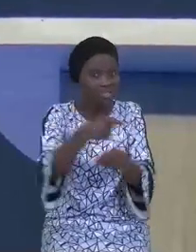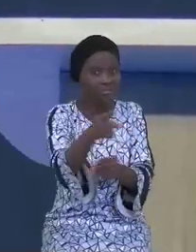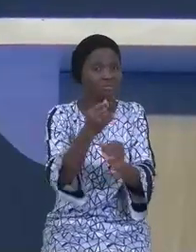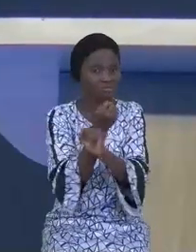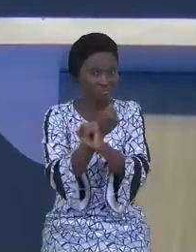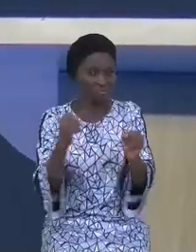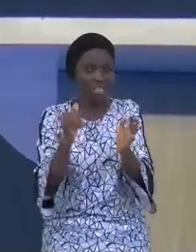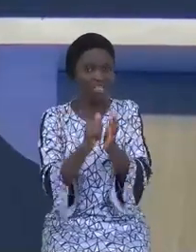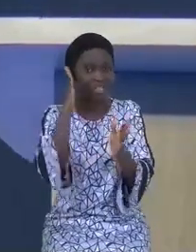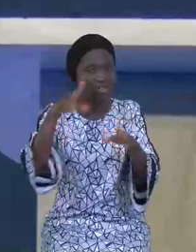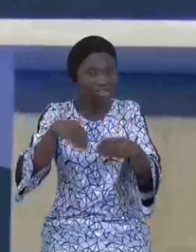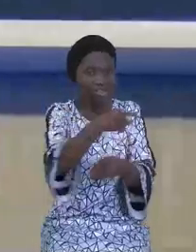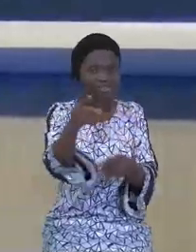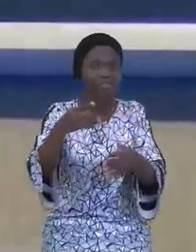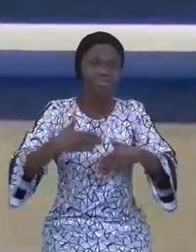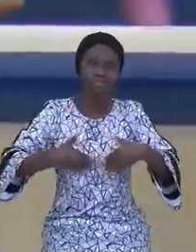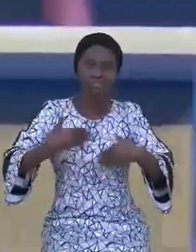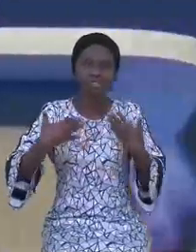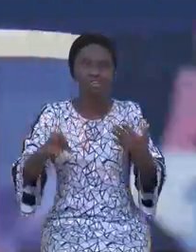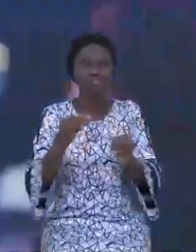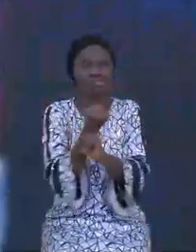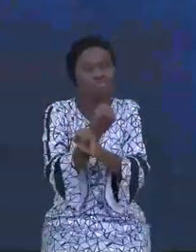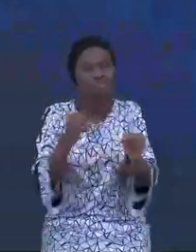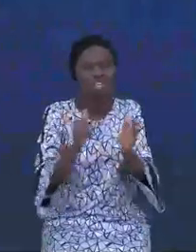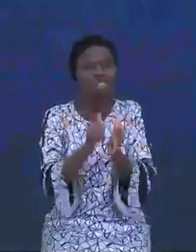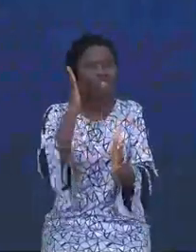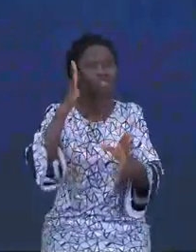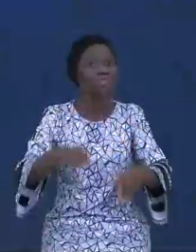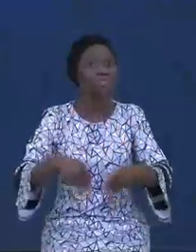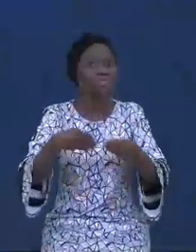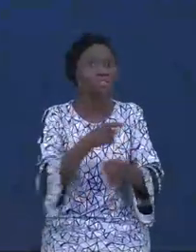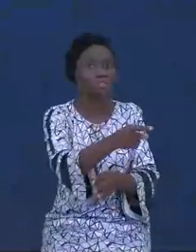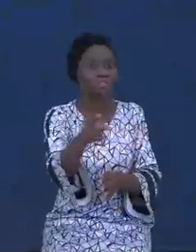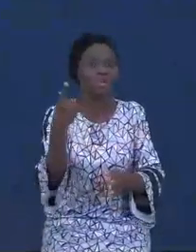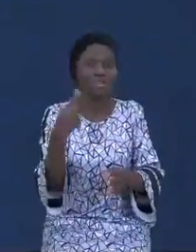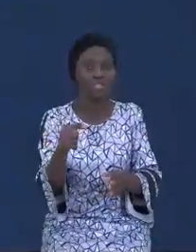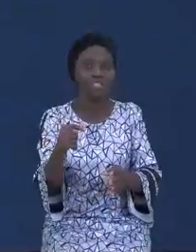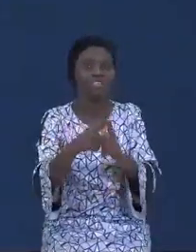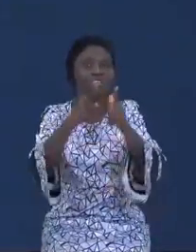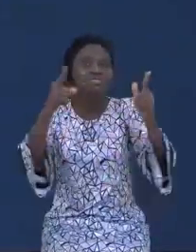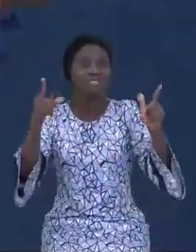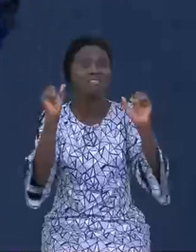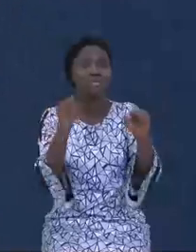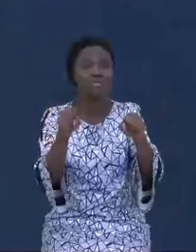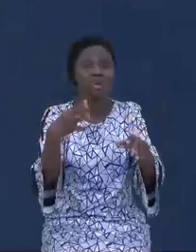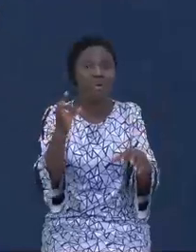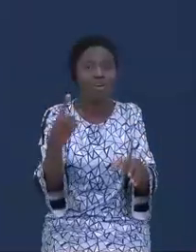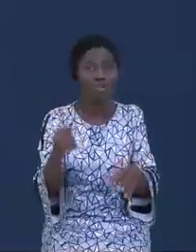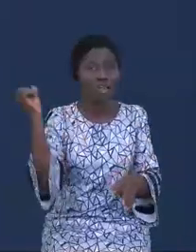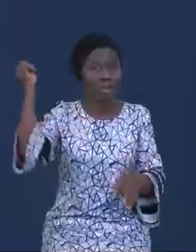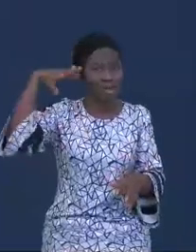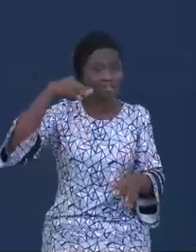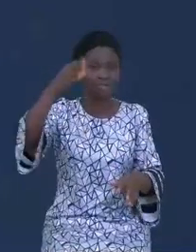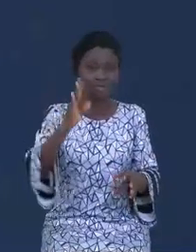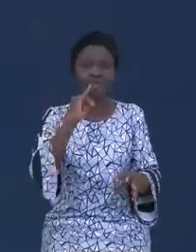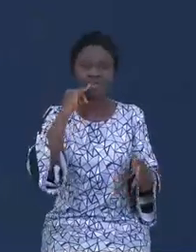va te donner la joie du salut, qui va te donner la grâce des grandes possibilités